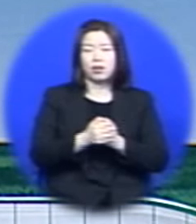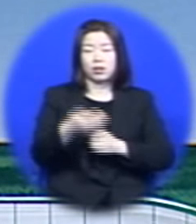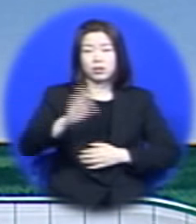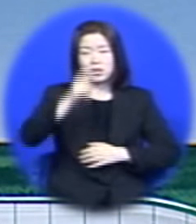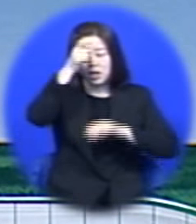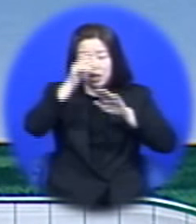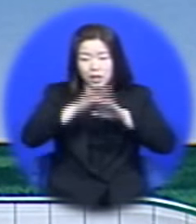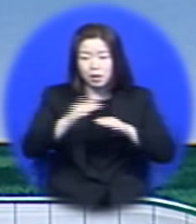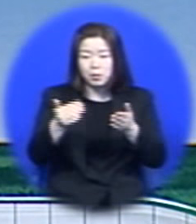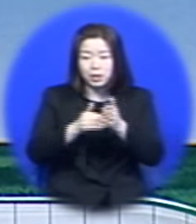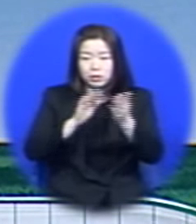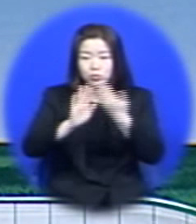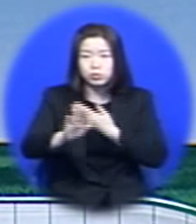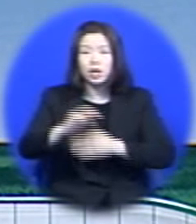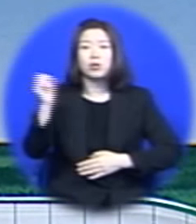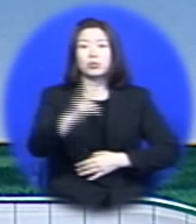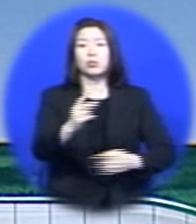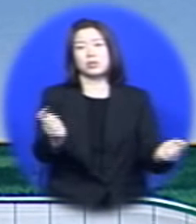다시 싸우는 거예요.